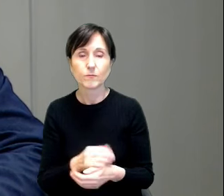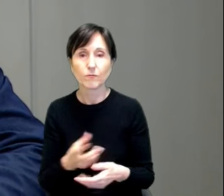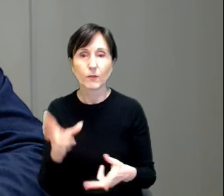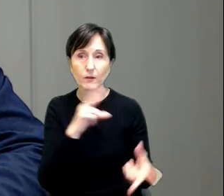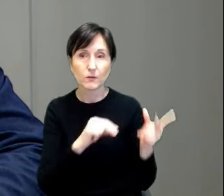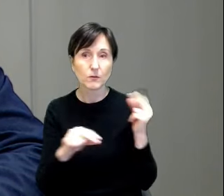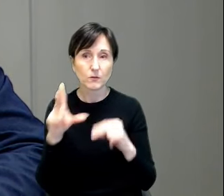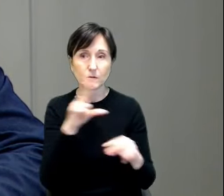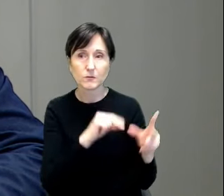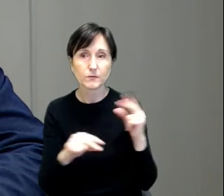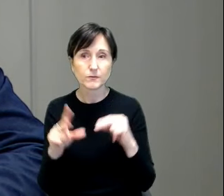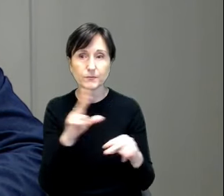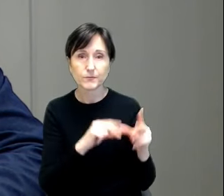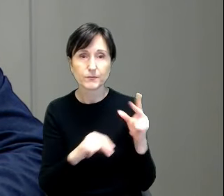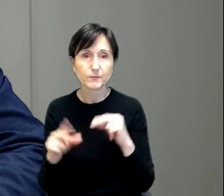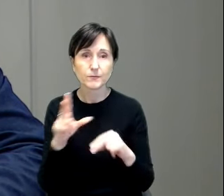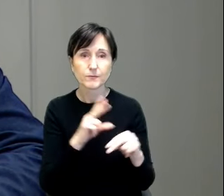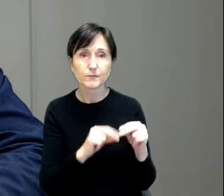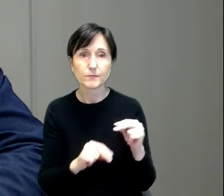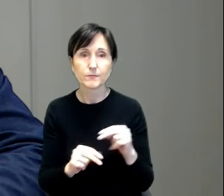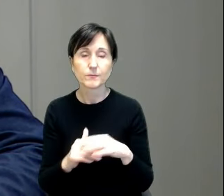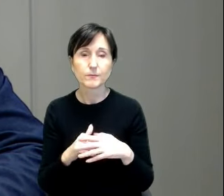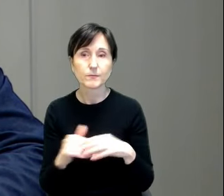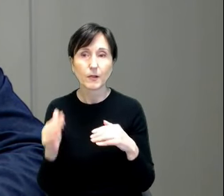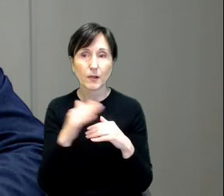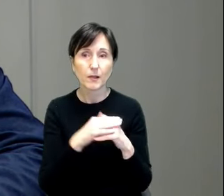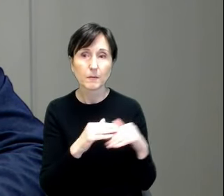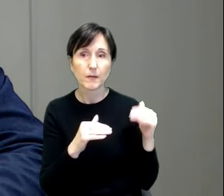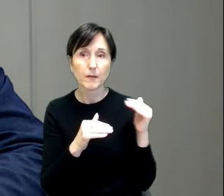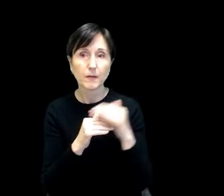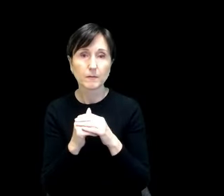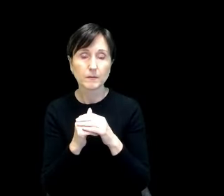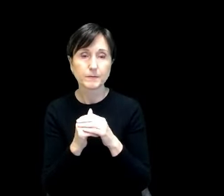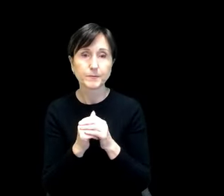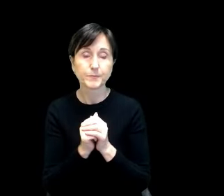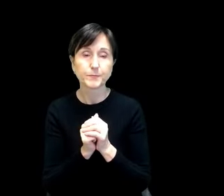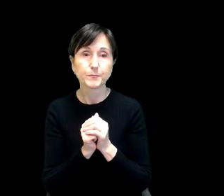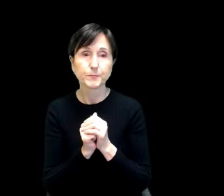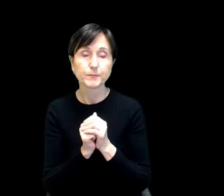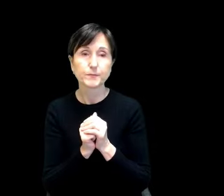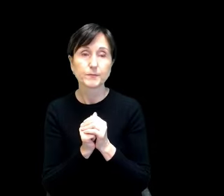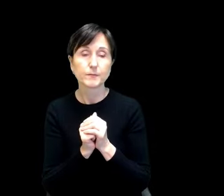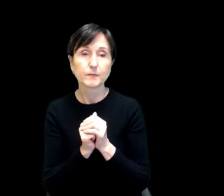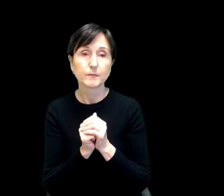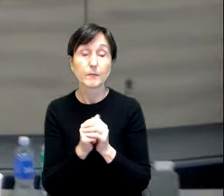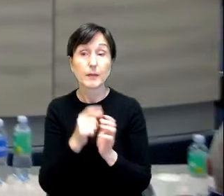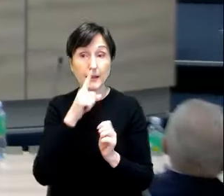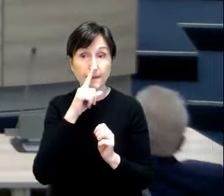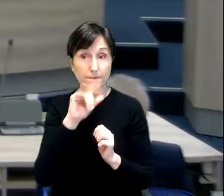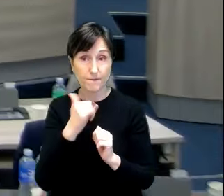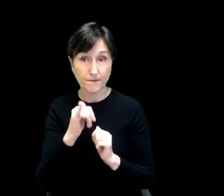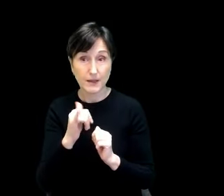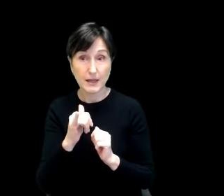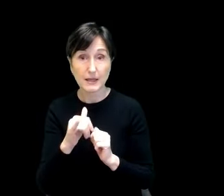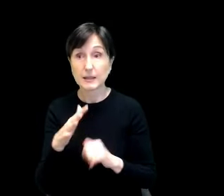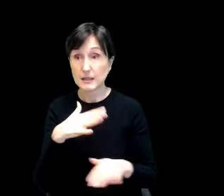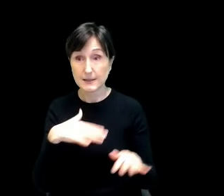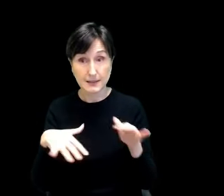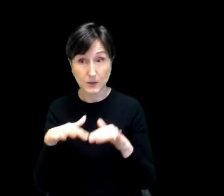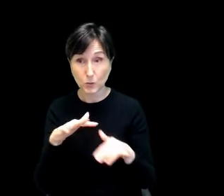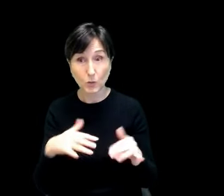gal yra noras skandalą turėt toliau gerai tai vertinant šią situaciją iš šiandienos tai matome kad